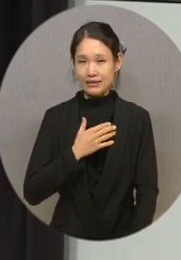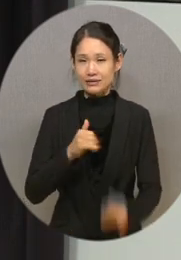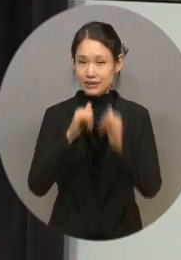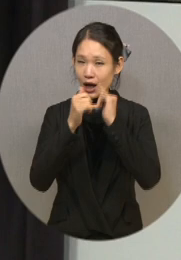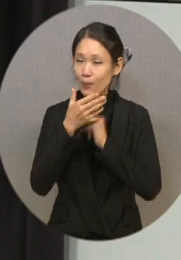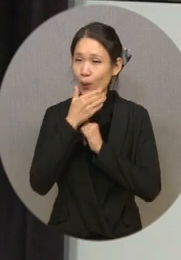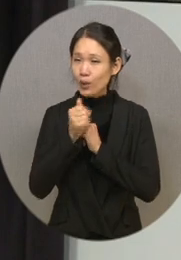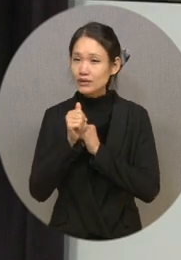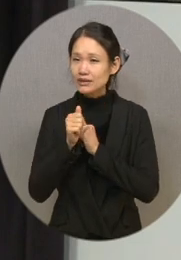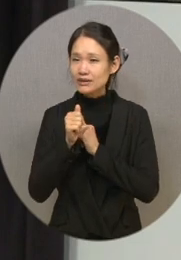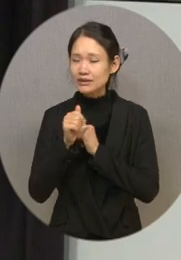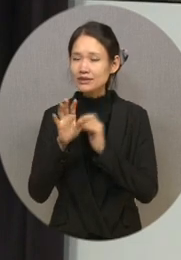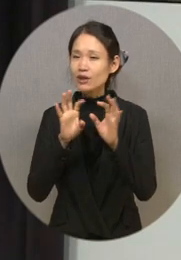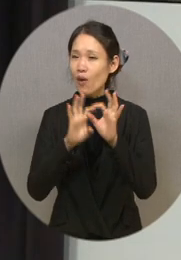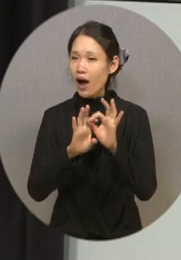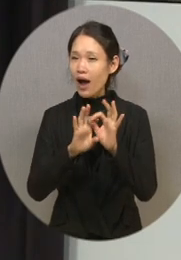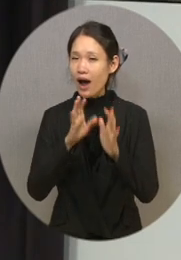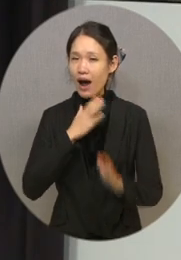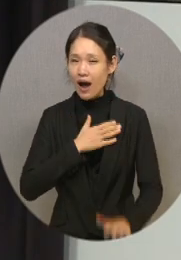알아도 예.